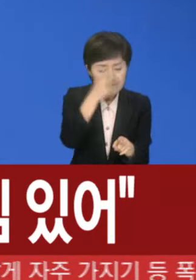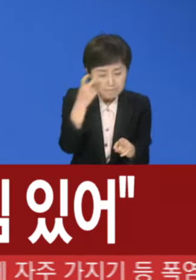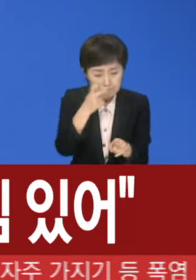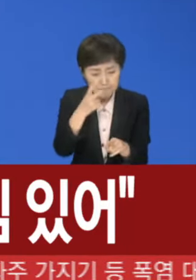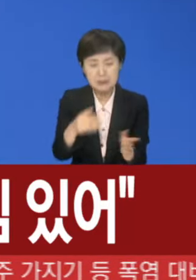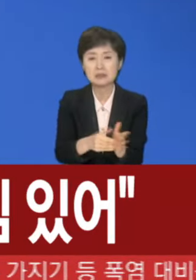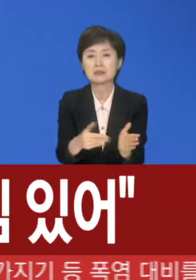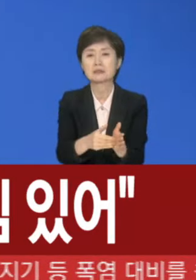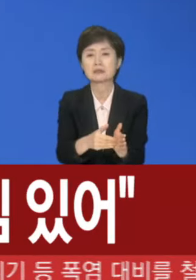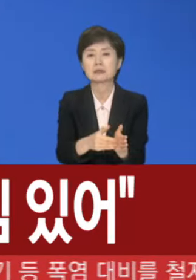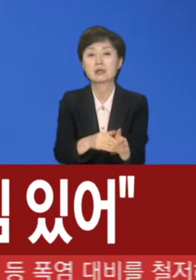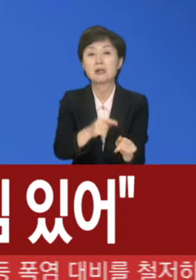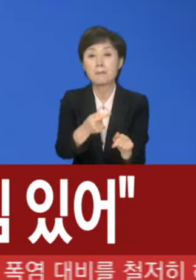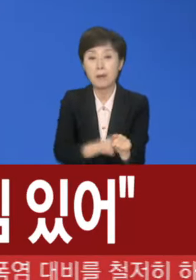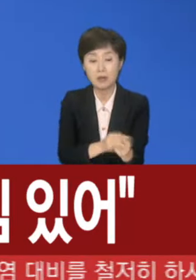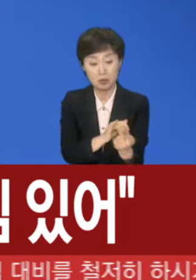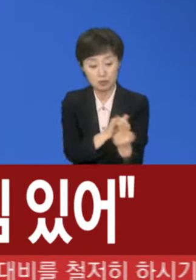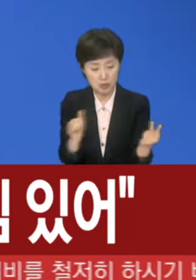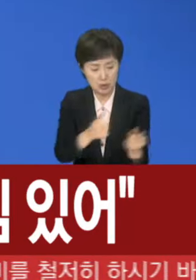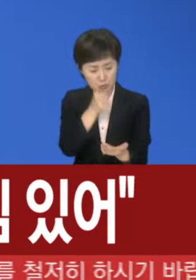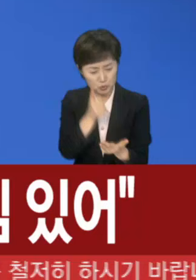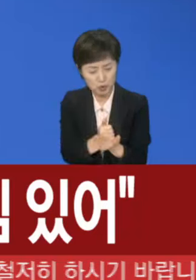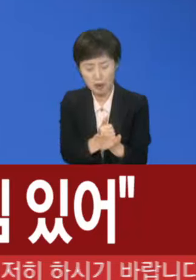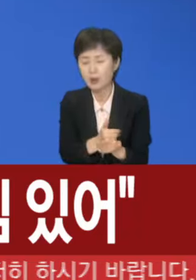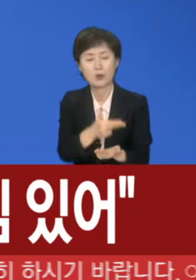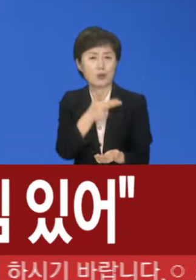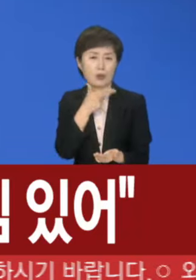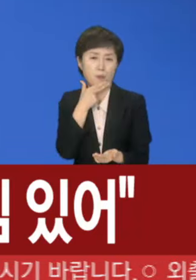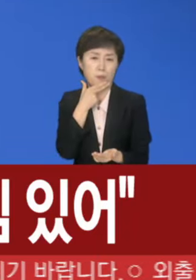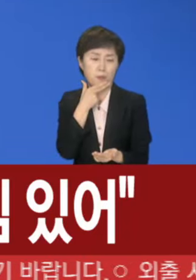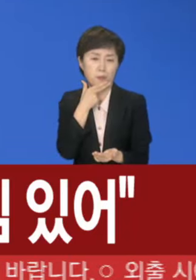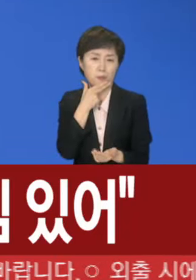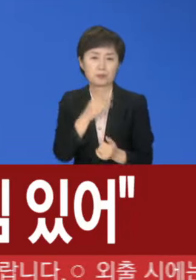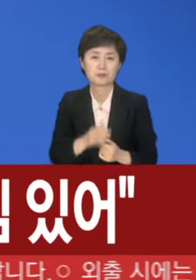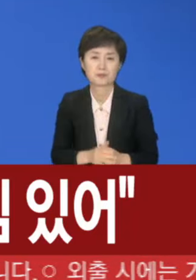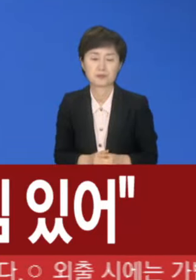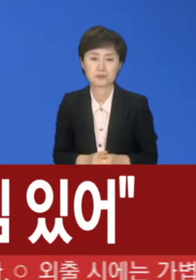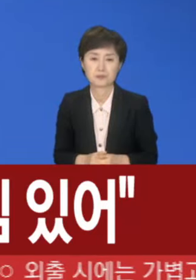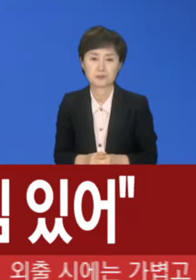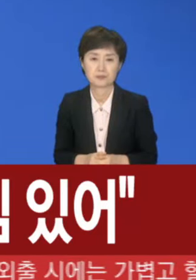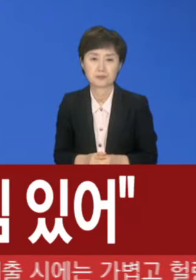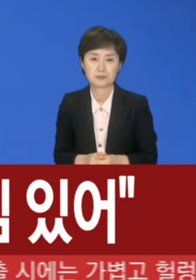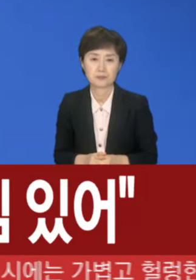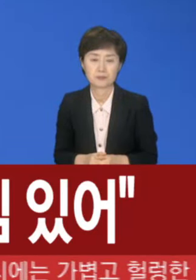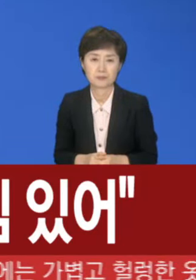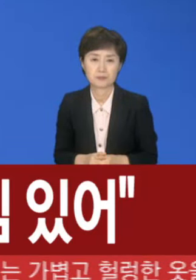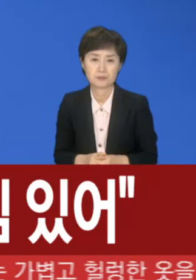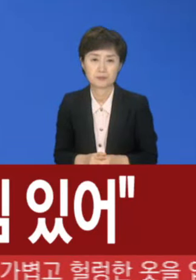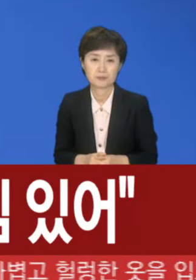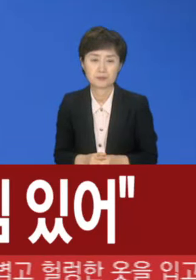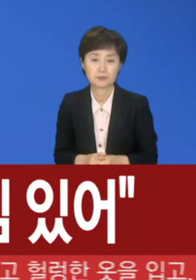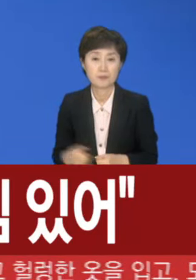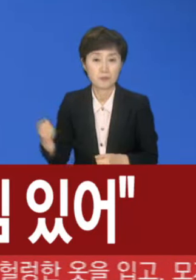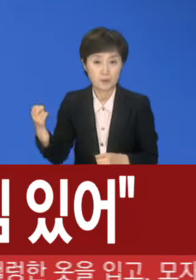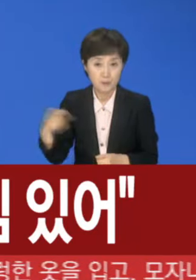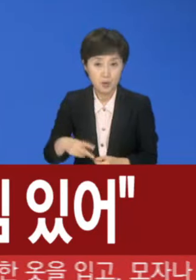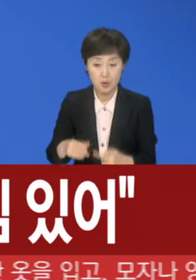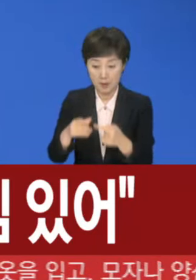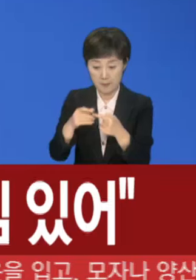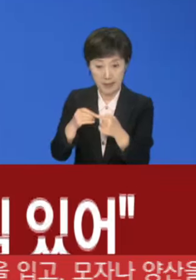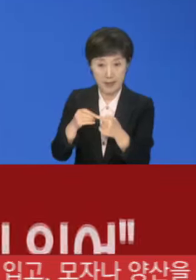것이 확인되었으므로 달리 혐의 인정하기 어려워 무혐의 판단하였습니다. 다음은